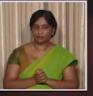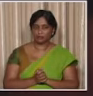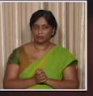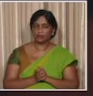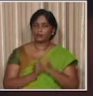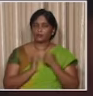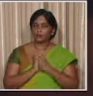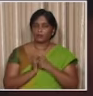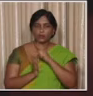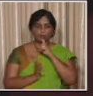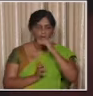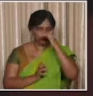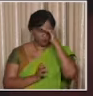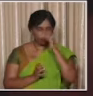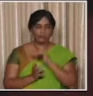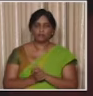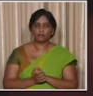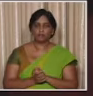ගරු කතානායකතුමනි,